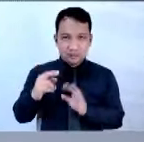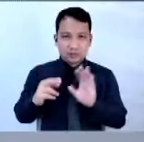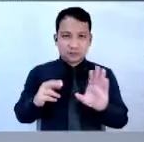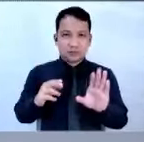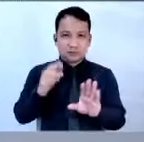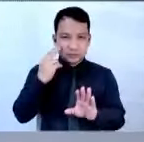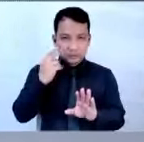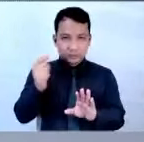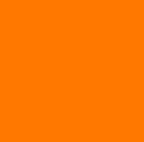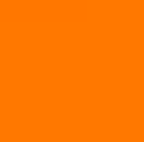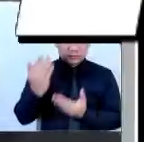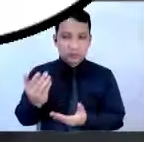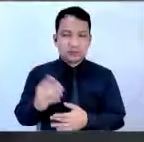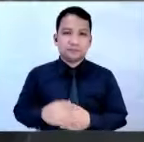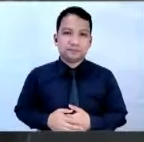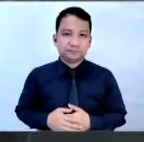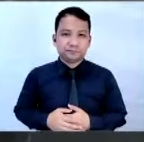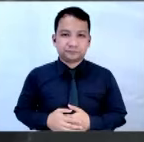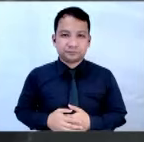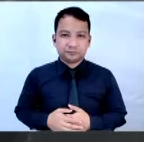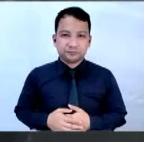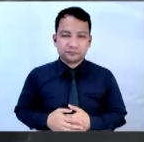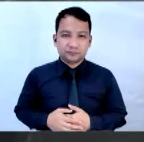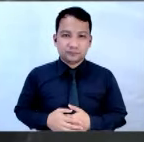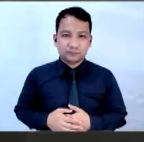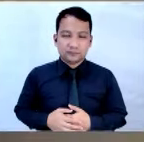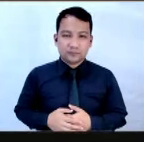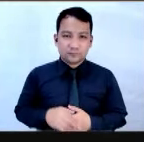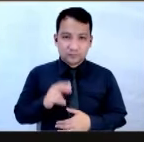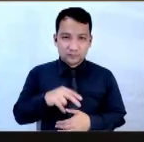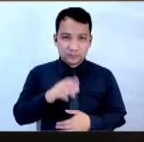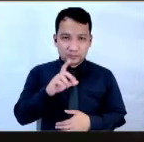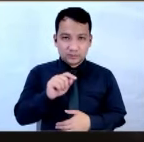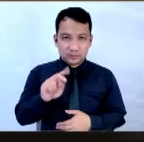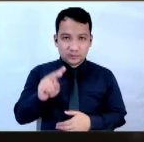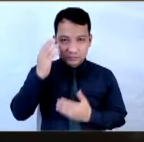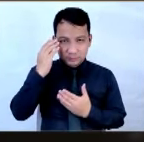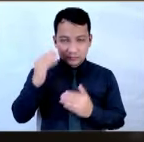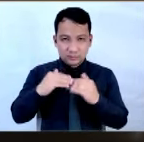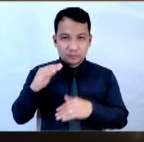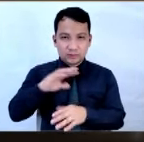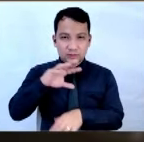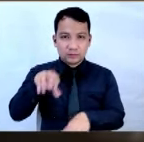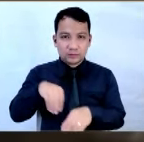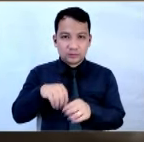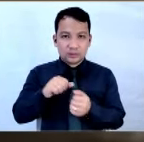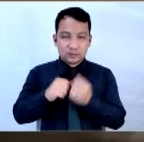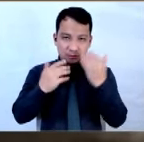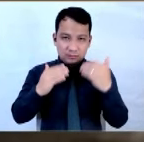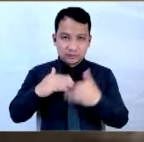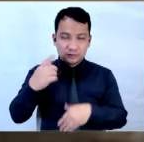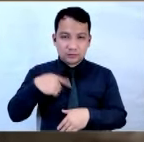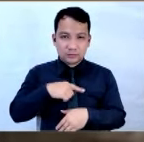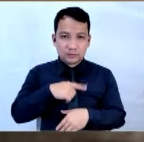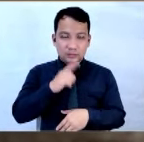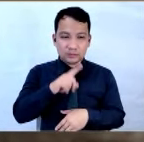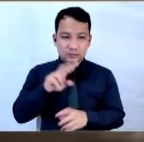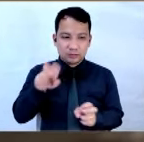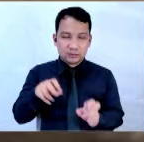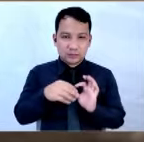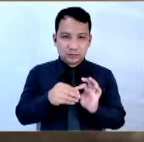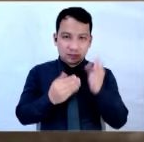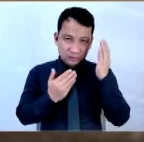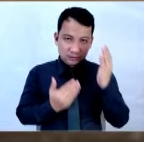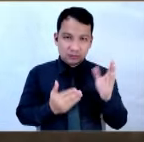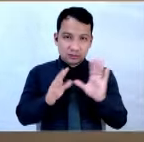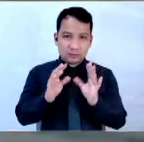Talete. Sa kuwang ito ng CCTV, makikita ang pagparada ng isang sasakyan sa harap ng convenience store sa Barangay Dolores